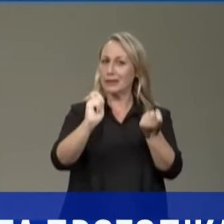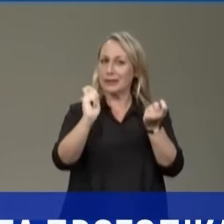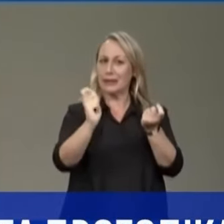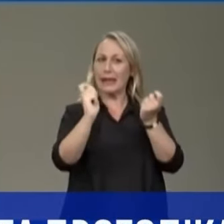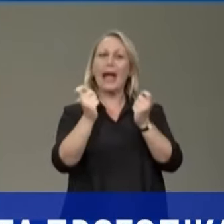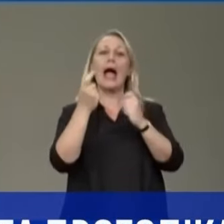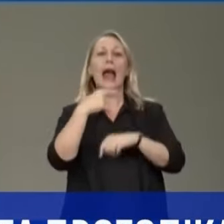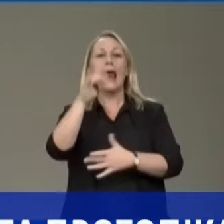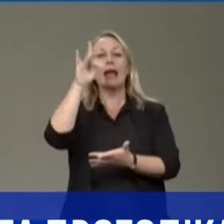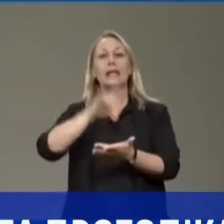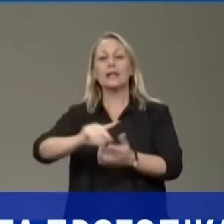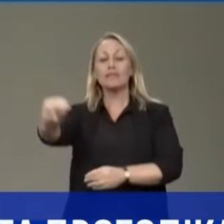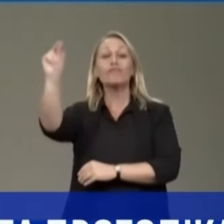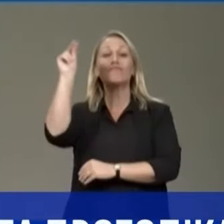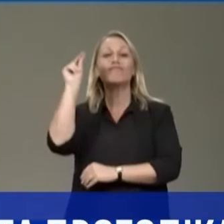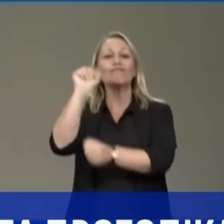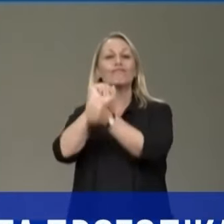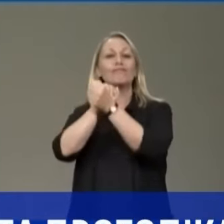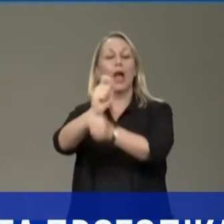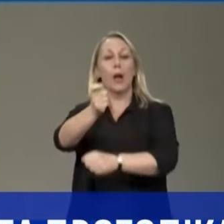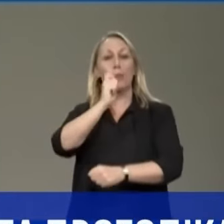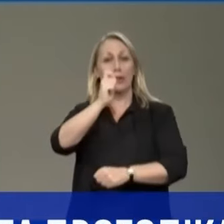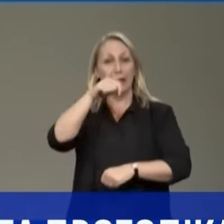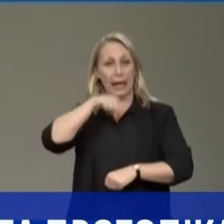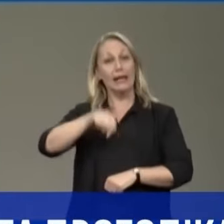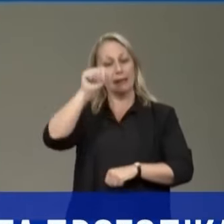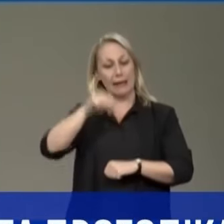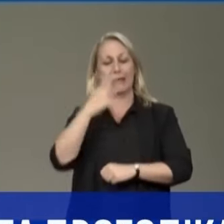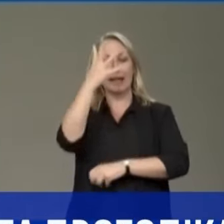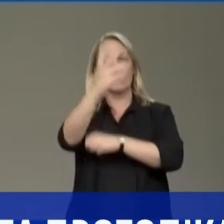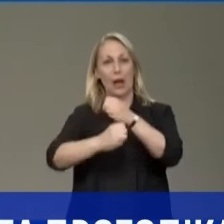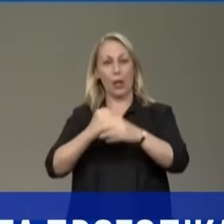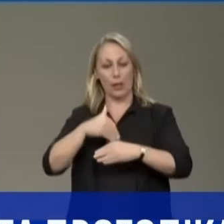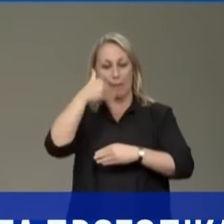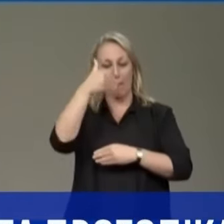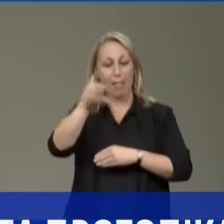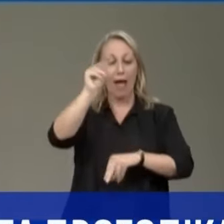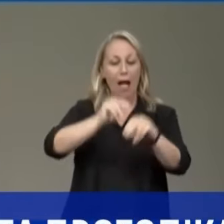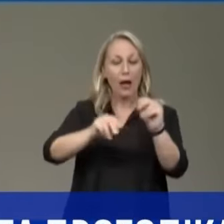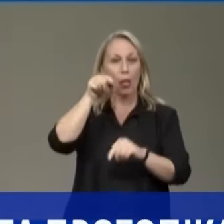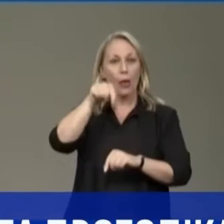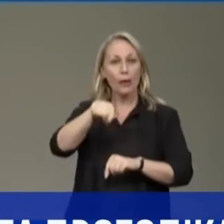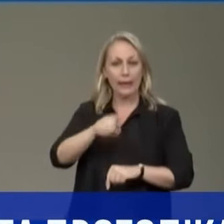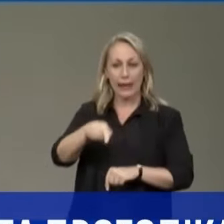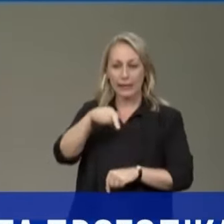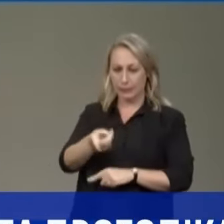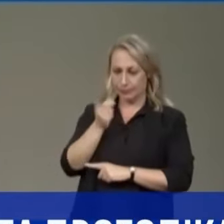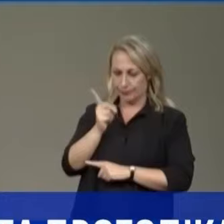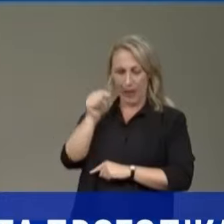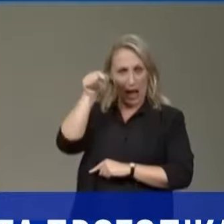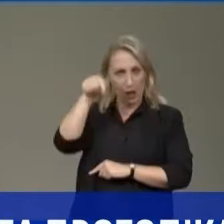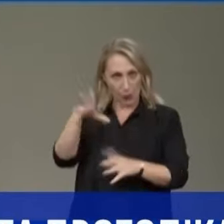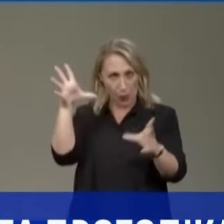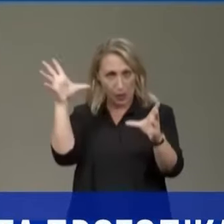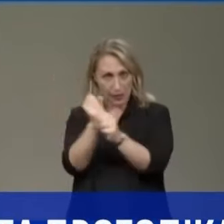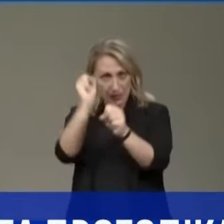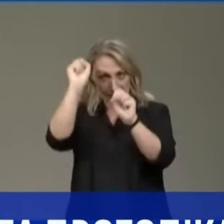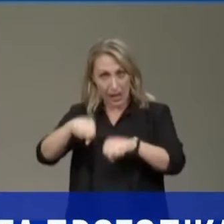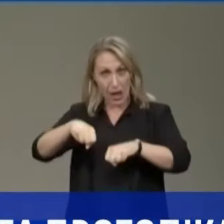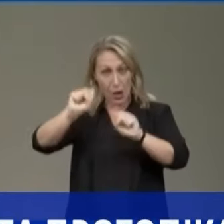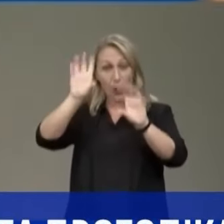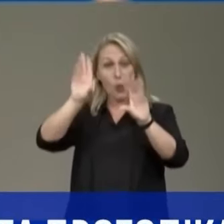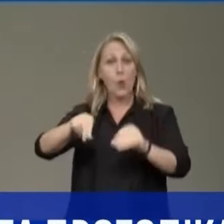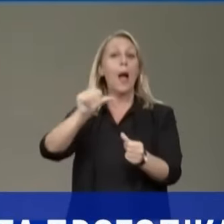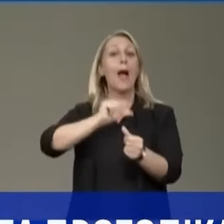κεντρική πολιτική δέσμευση και ναι, θα ήθελα να κριθώ στο τέλος της τετραετίας στο βαθμό που έχουμε πετύχει αυτήν την αύξηση των